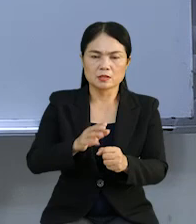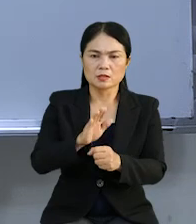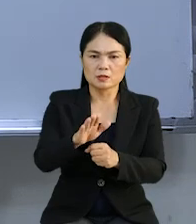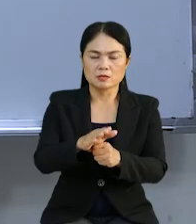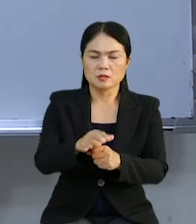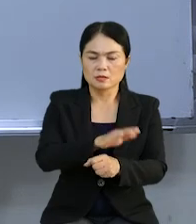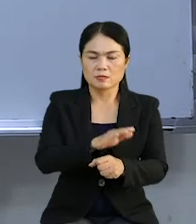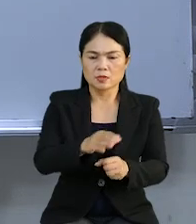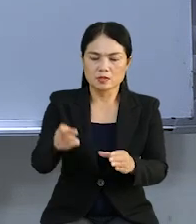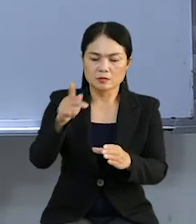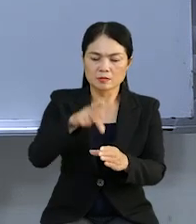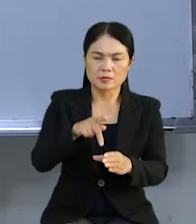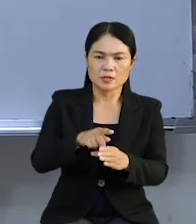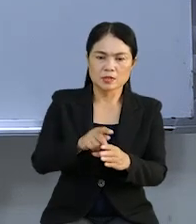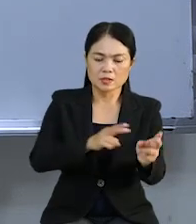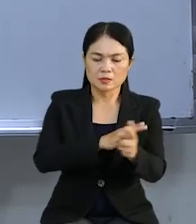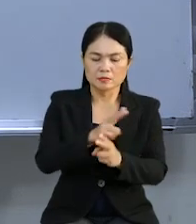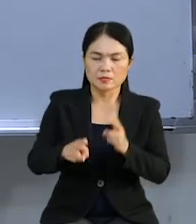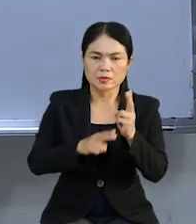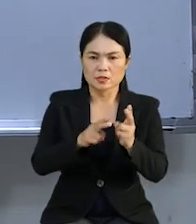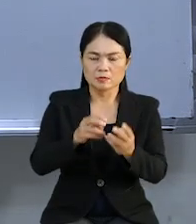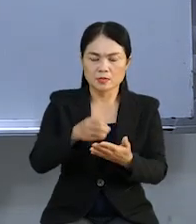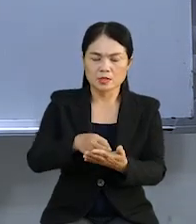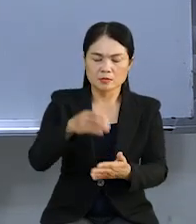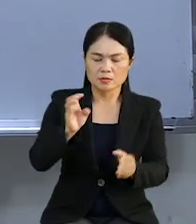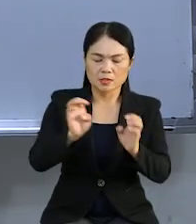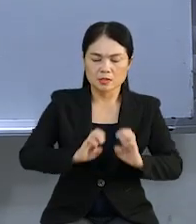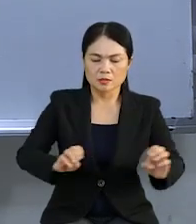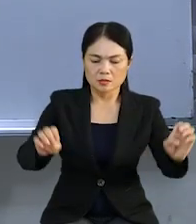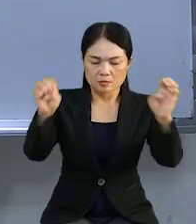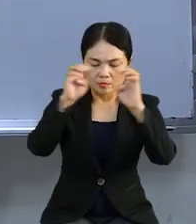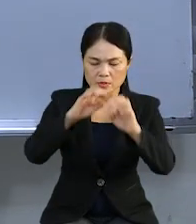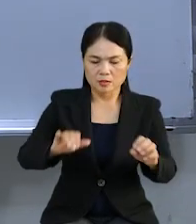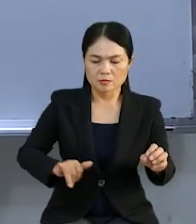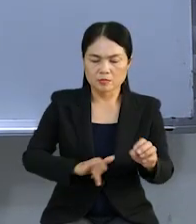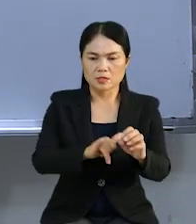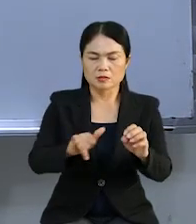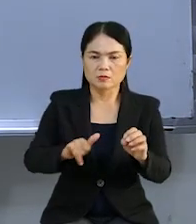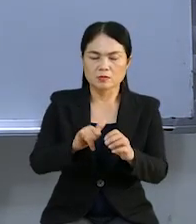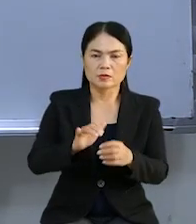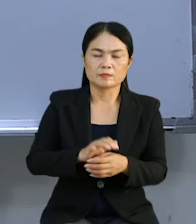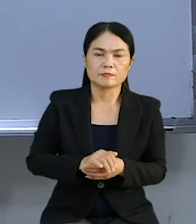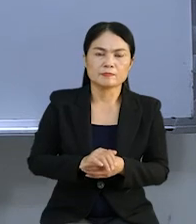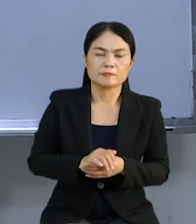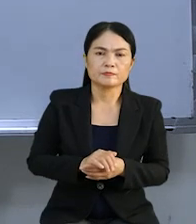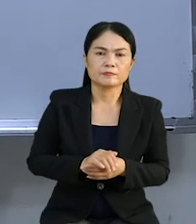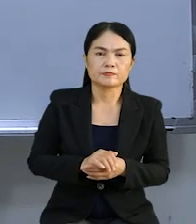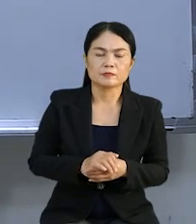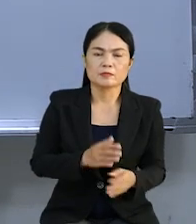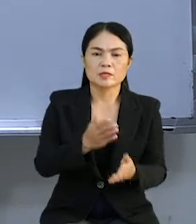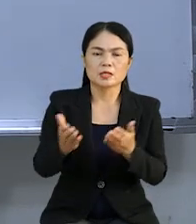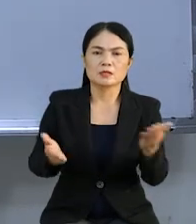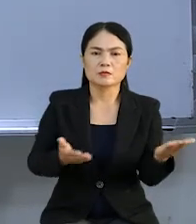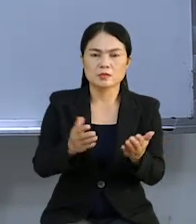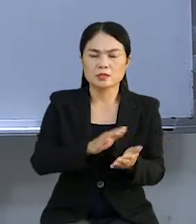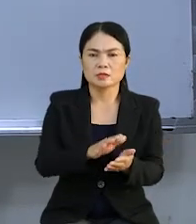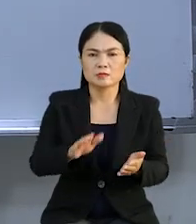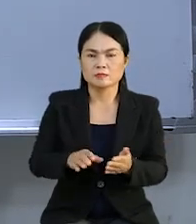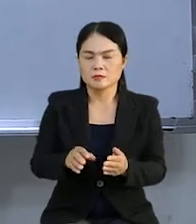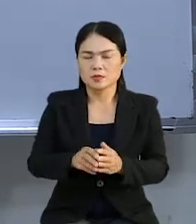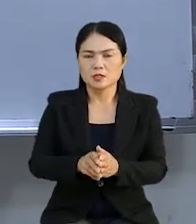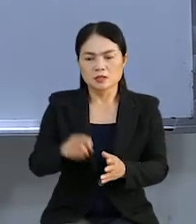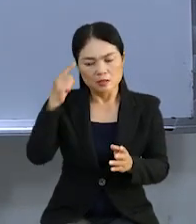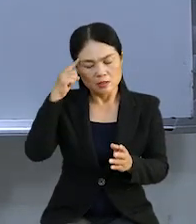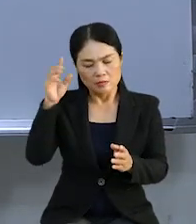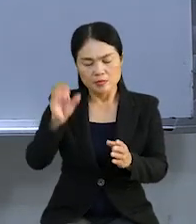ให้หนังไอโกนโจรมนองกาไทยและสาสมบัติธรรมจีดไอบ้านกงวงบาทยังไม่ได้โกนแต่การ